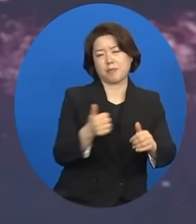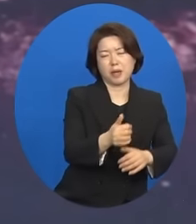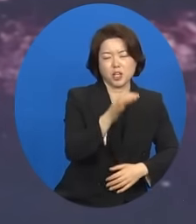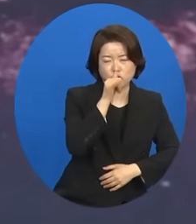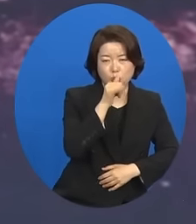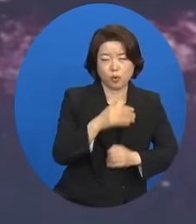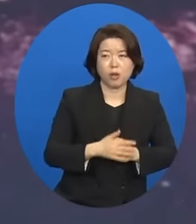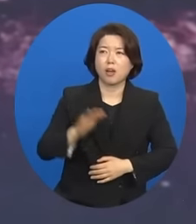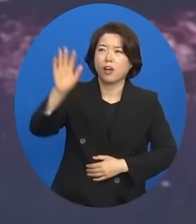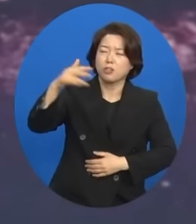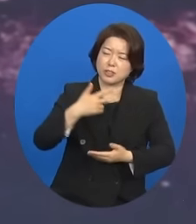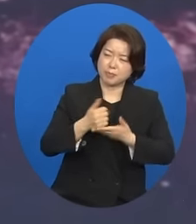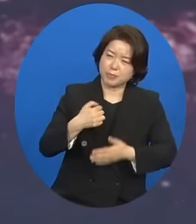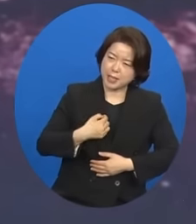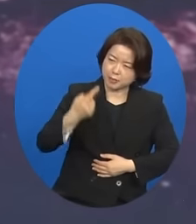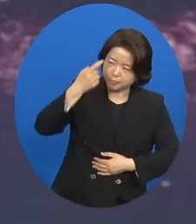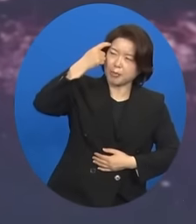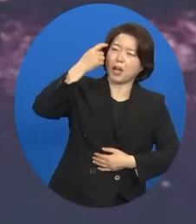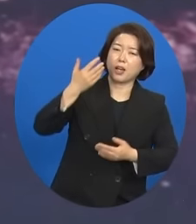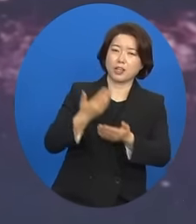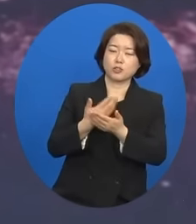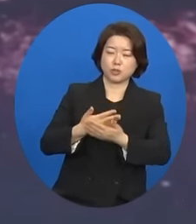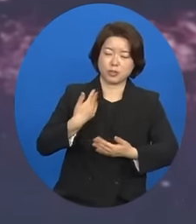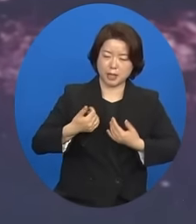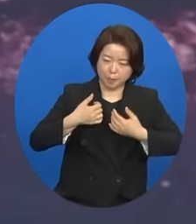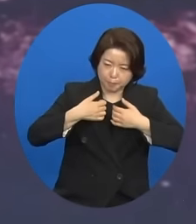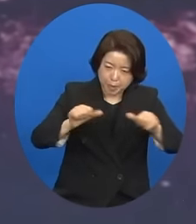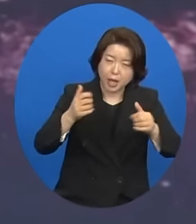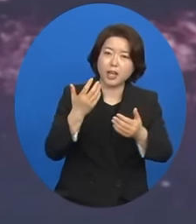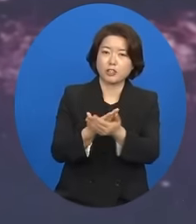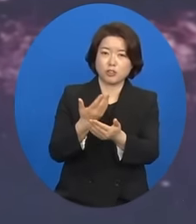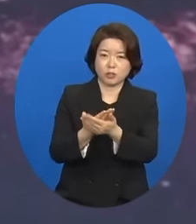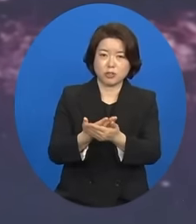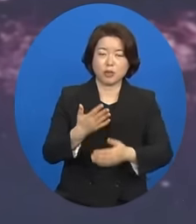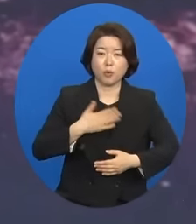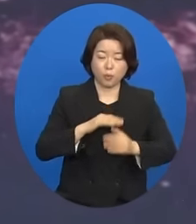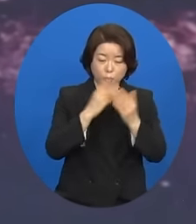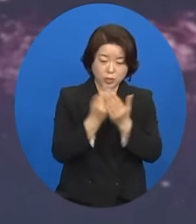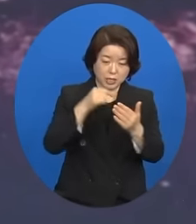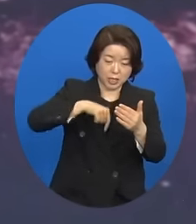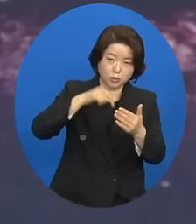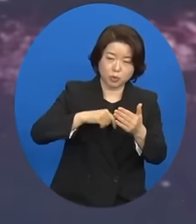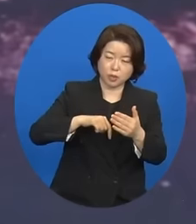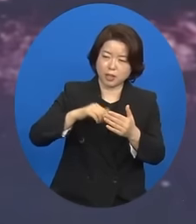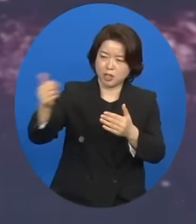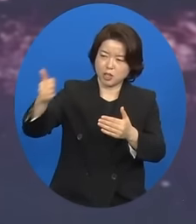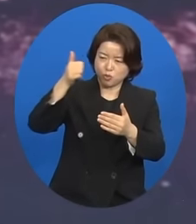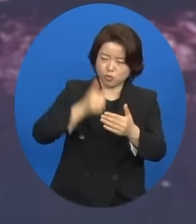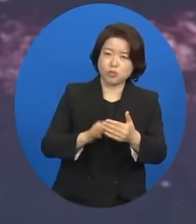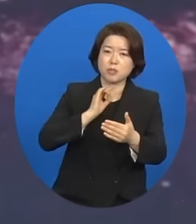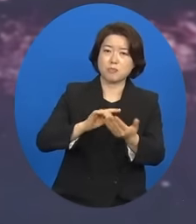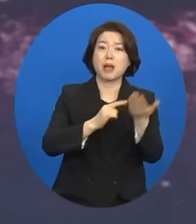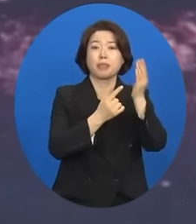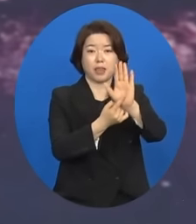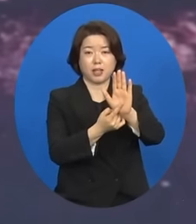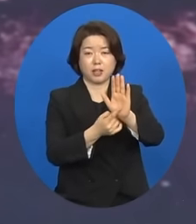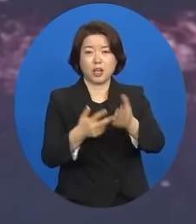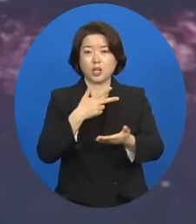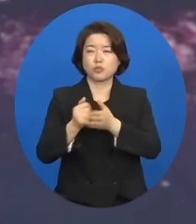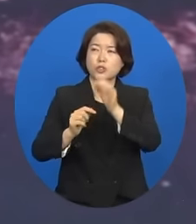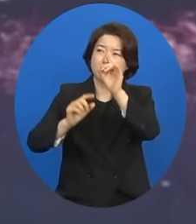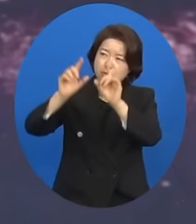깨닫게 하여 주시고 우리가 부서지게 해주셔서 온전히 우리 안에 주님만이 나타나고 주님의